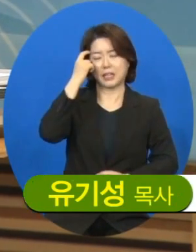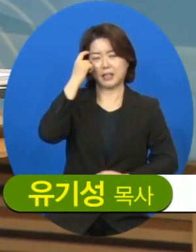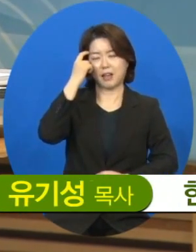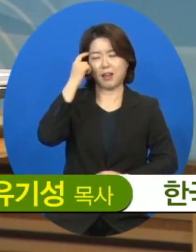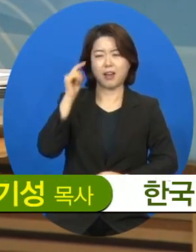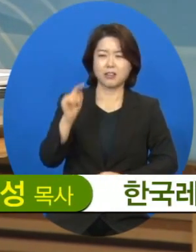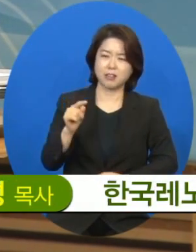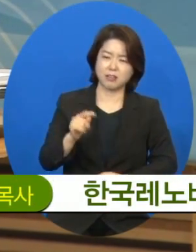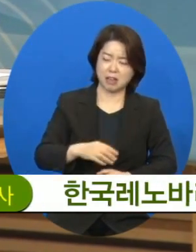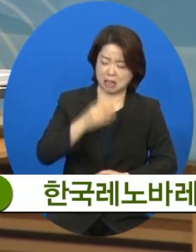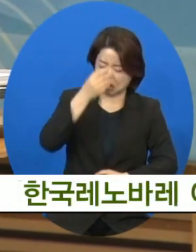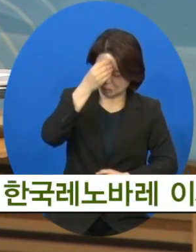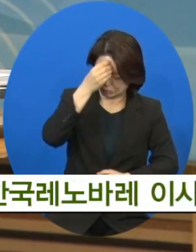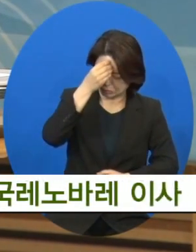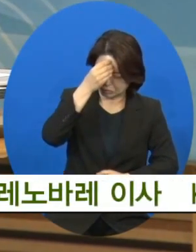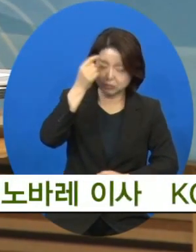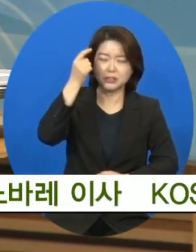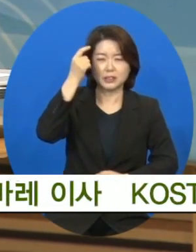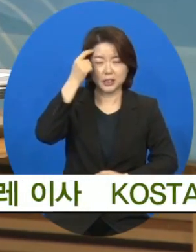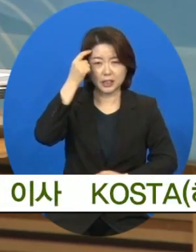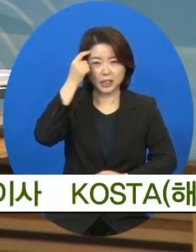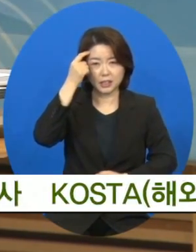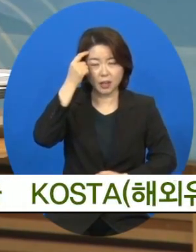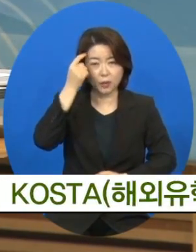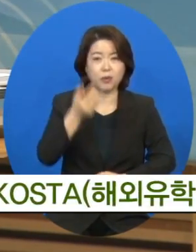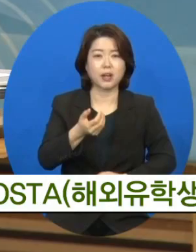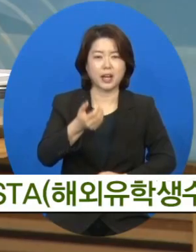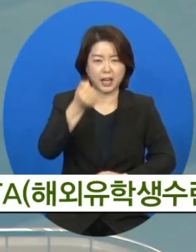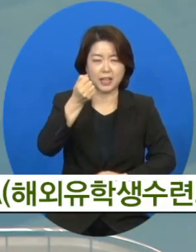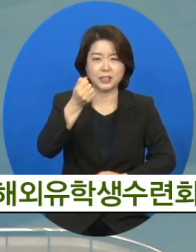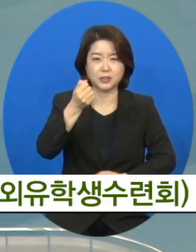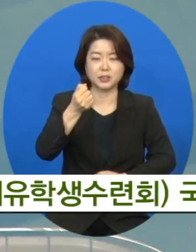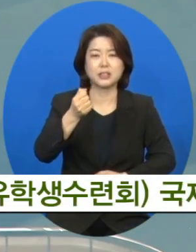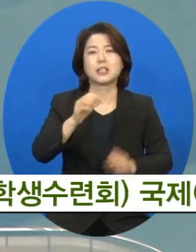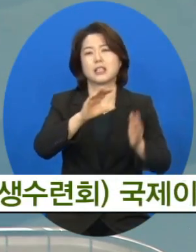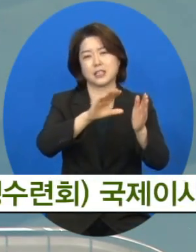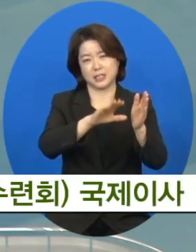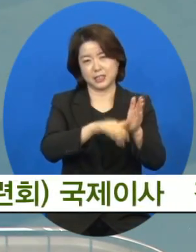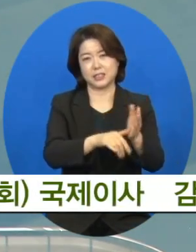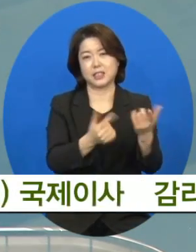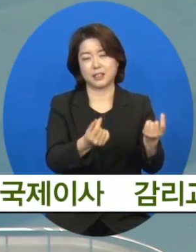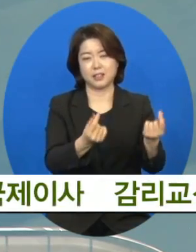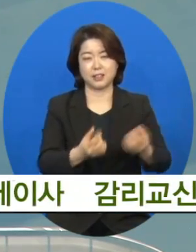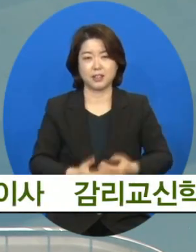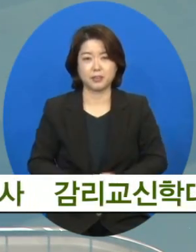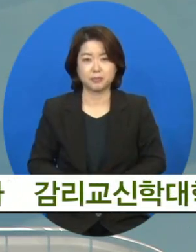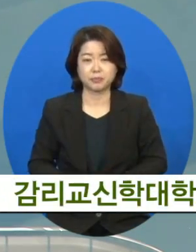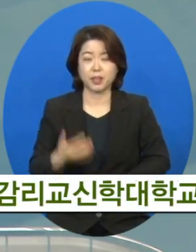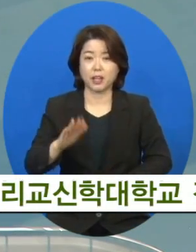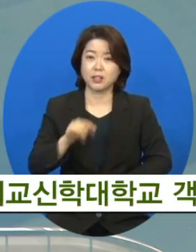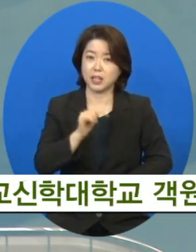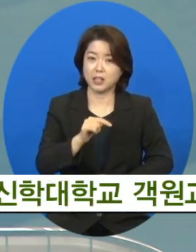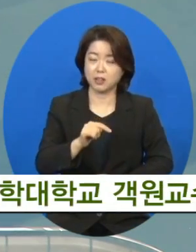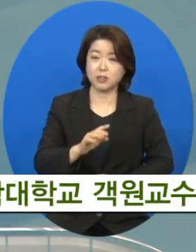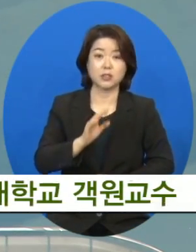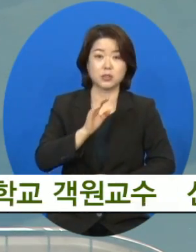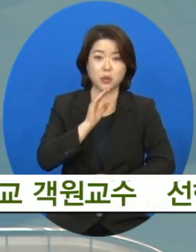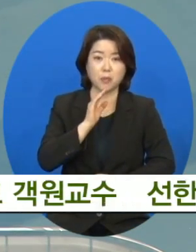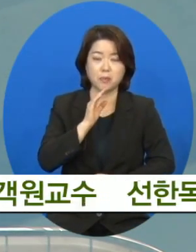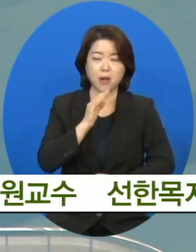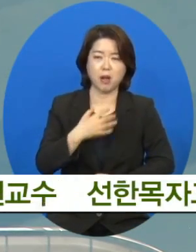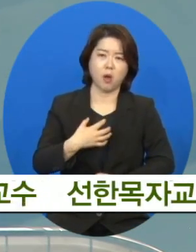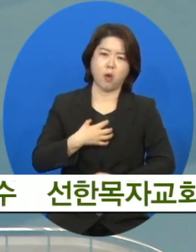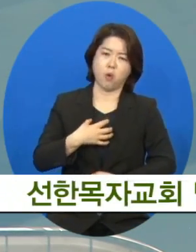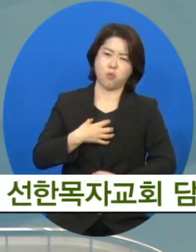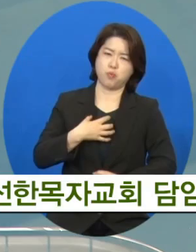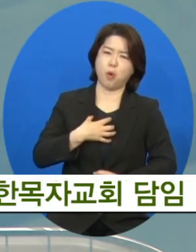아픈 생각이라고 여기는 시대입니다. 근데 여러분, 이건 대단히 참